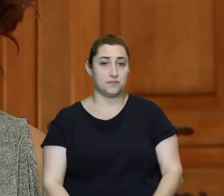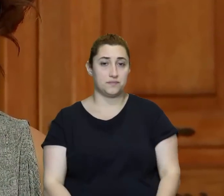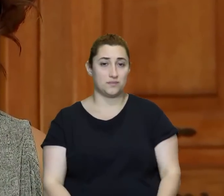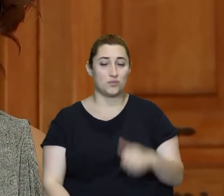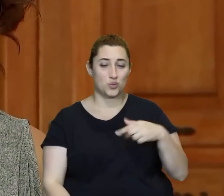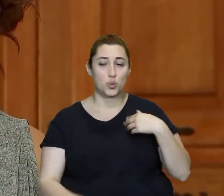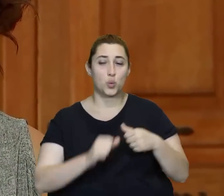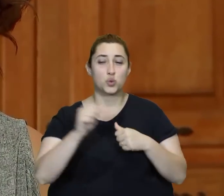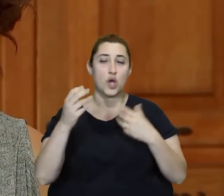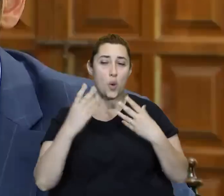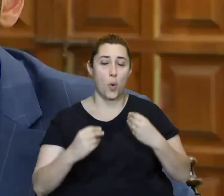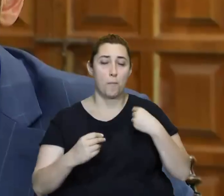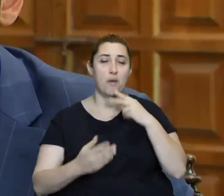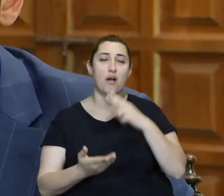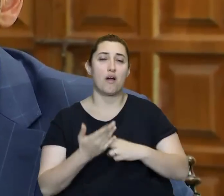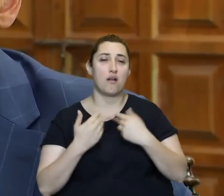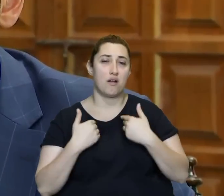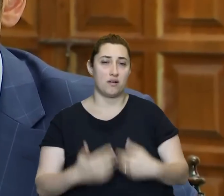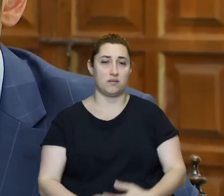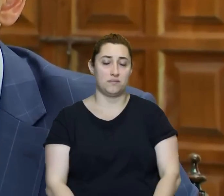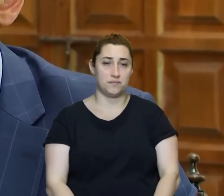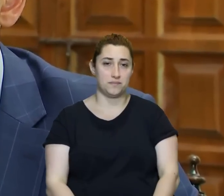bir süre buradan uzaklaşmaya karar verdim.